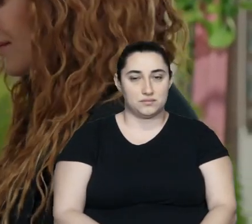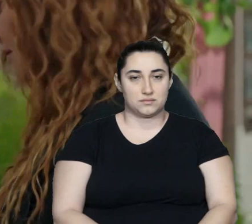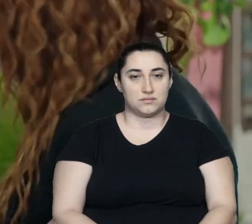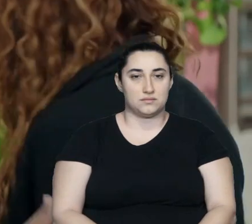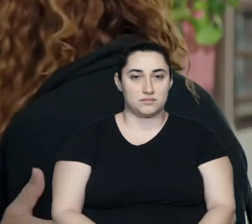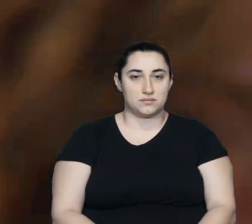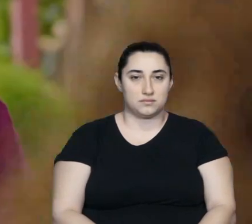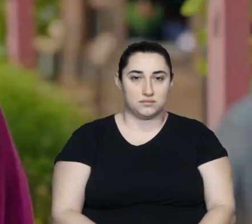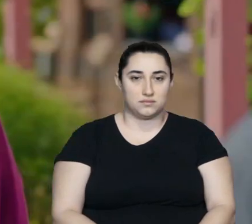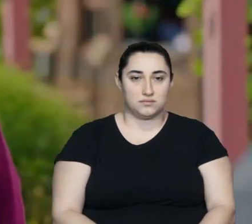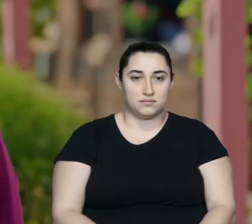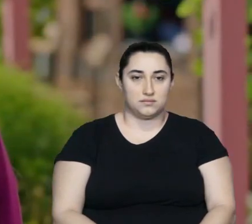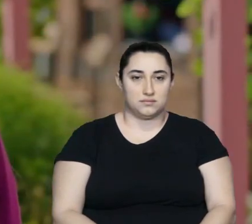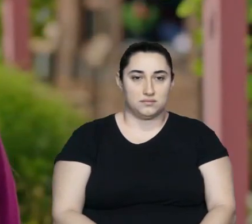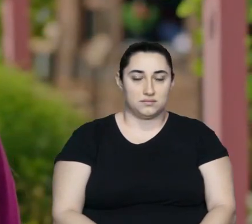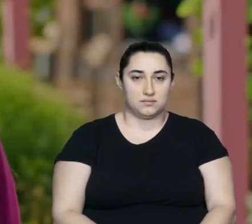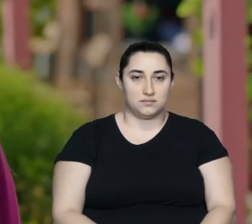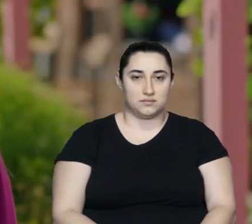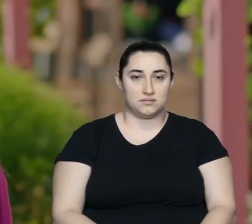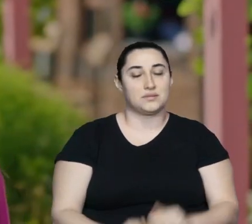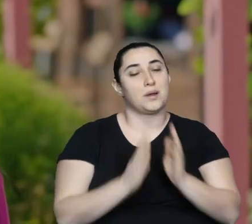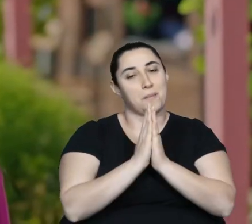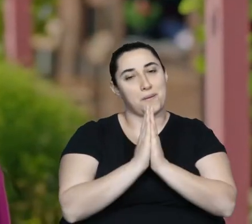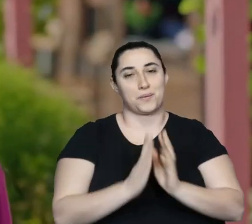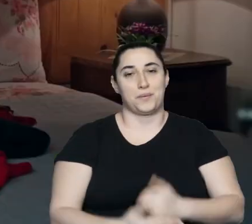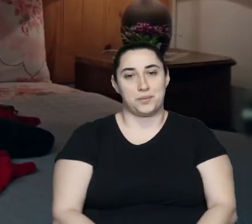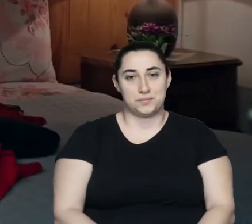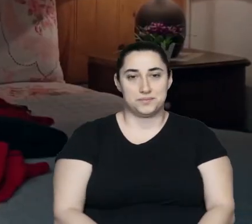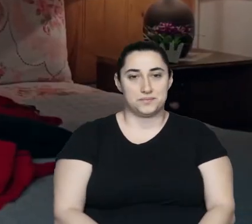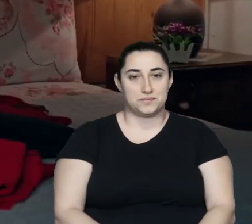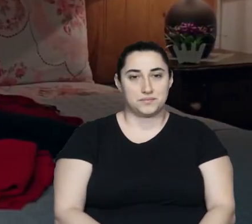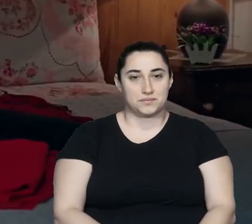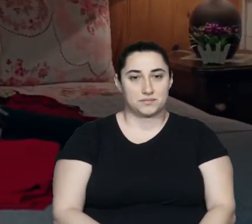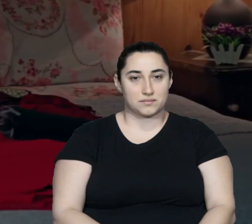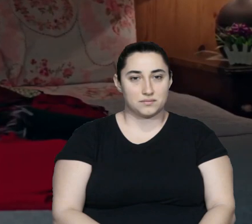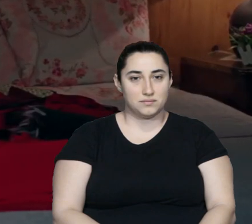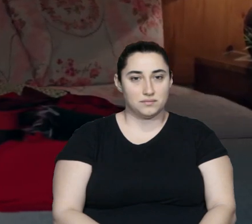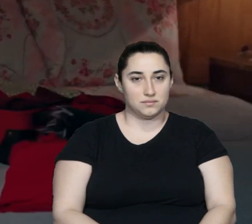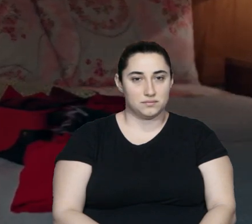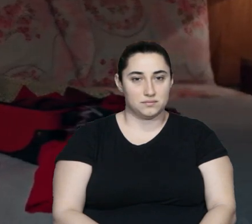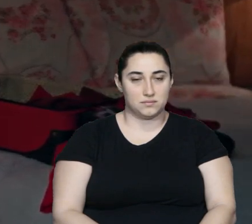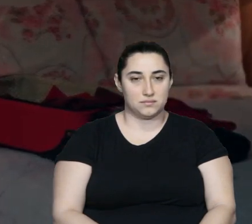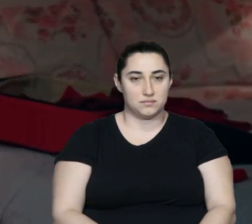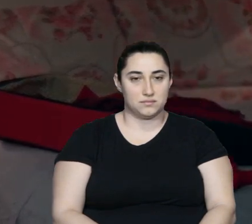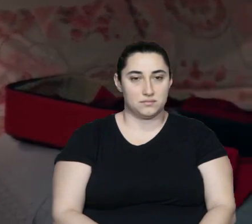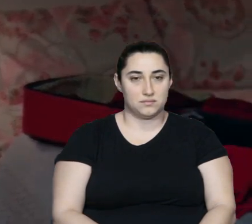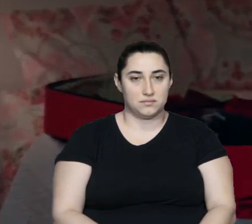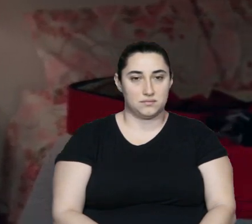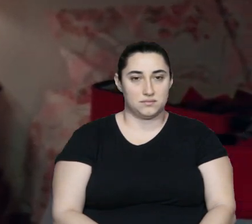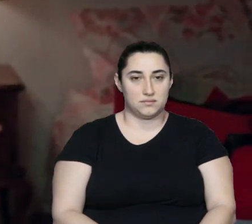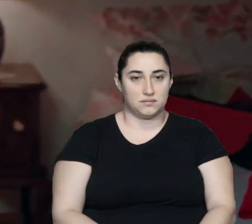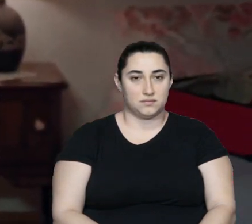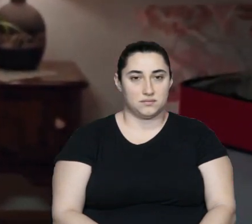İbrahim hadi gidelim diye Alev'in kolundan tuttu. Dersiniz. Alev'in yatağında bavulu açık, muskası elinde.